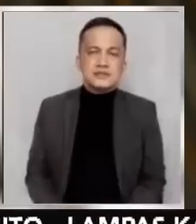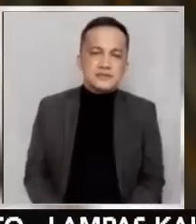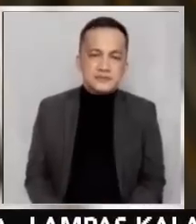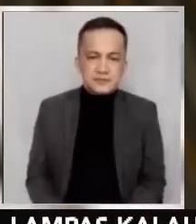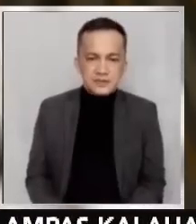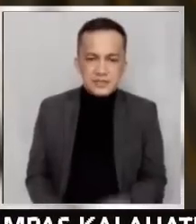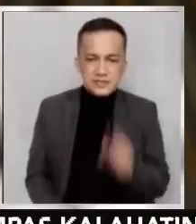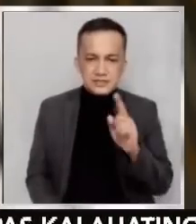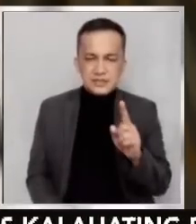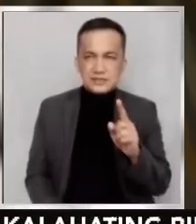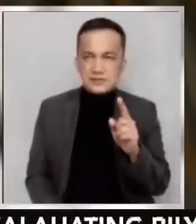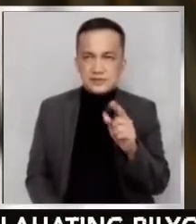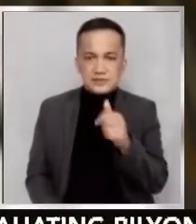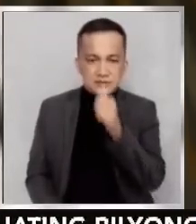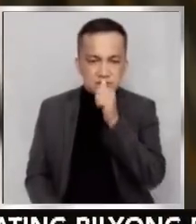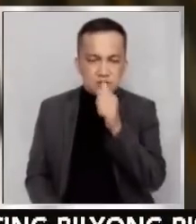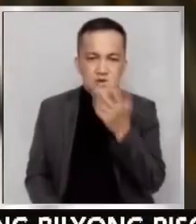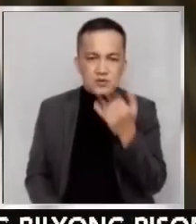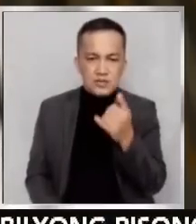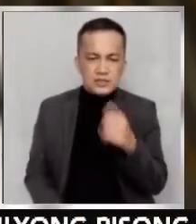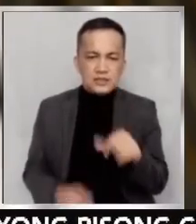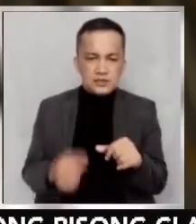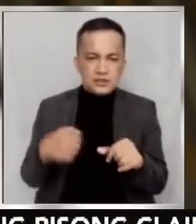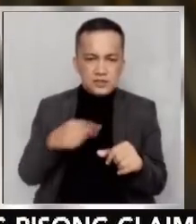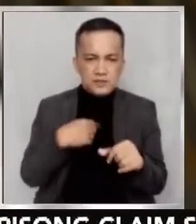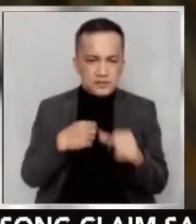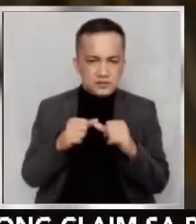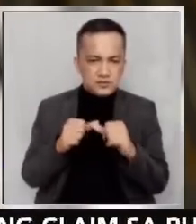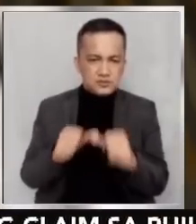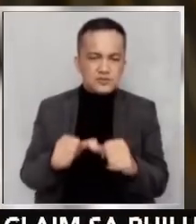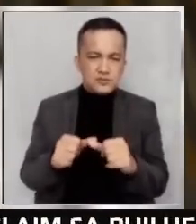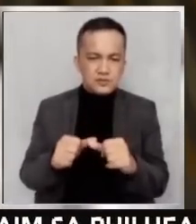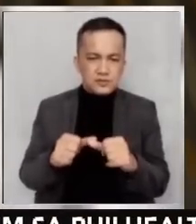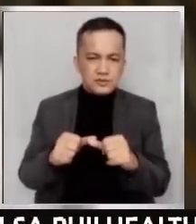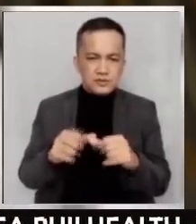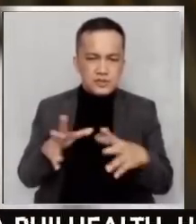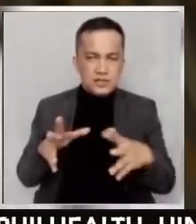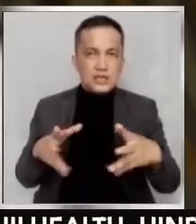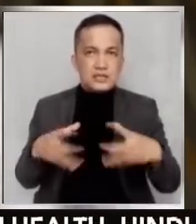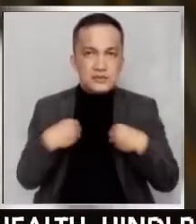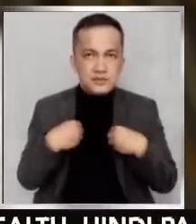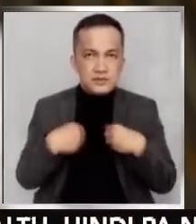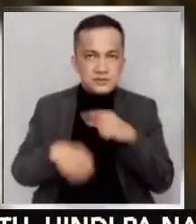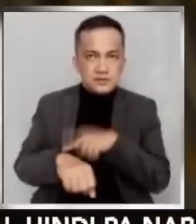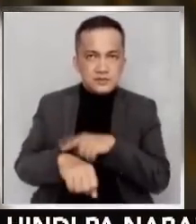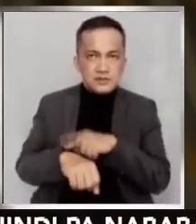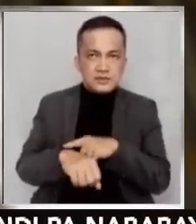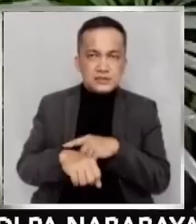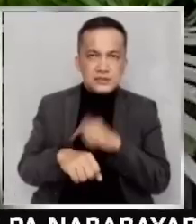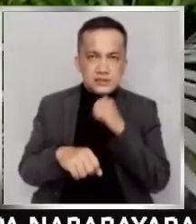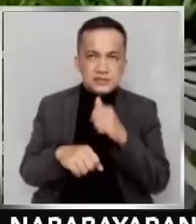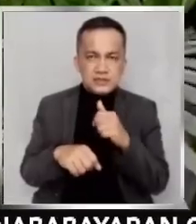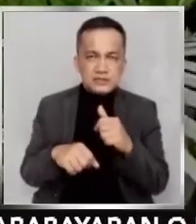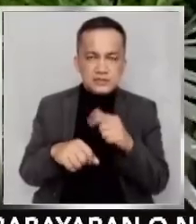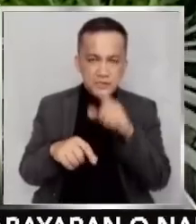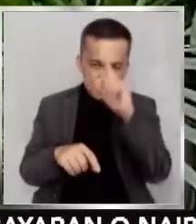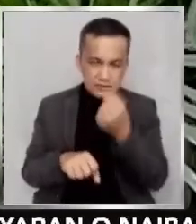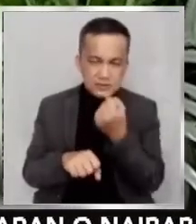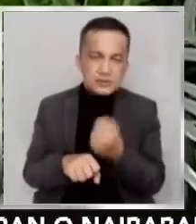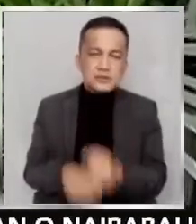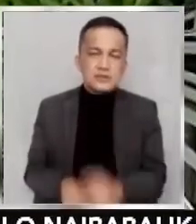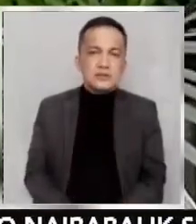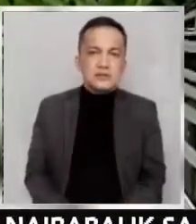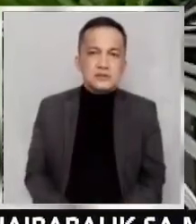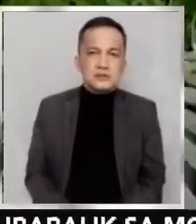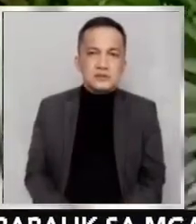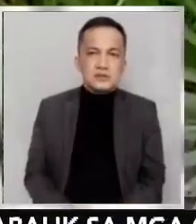sikreto kung bakit kami tumagal ay yung pag-adapt namin sa panahon, di ba? Hindi kami stubborn. na ito yung konsepto